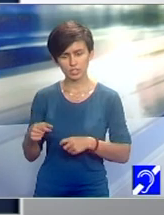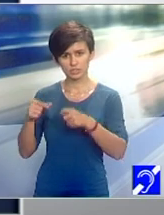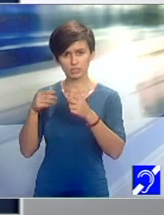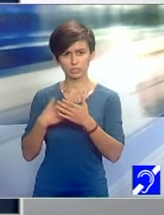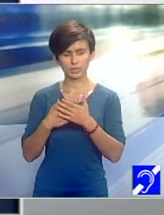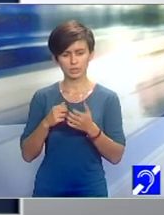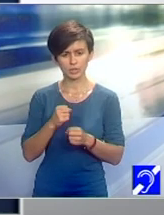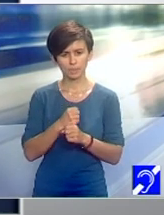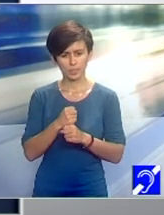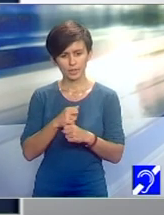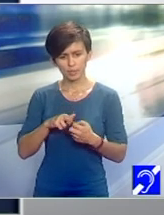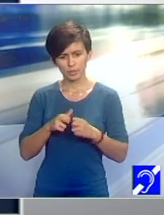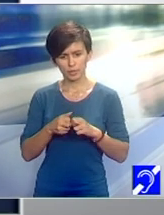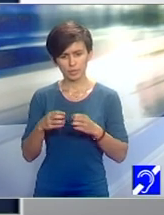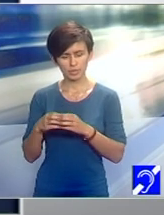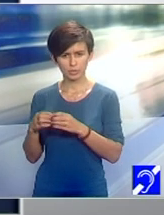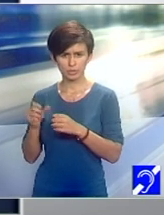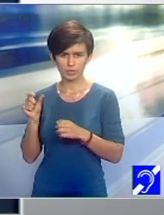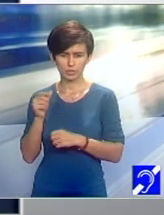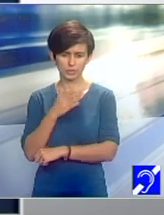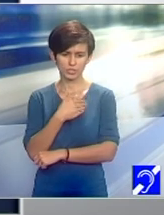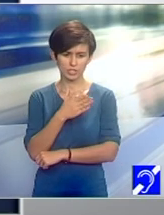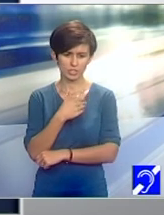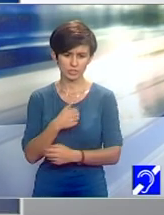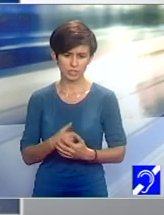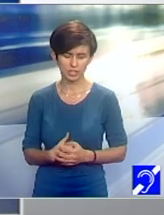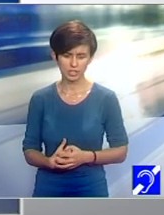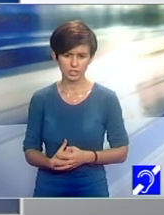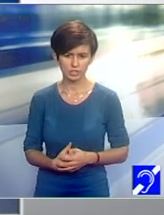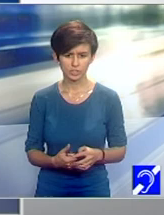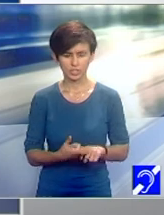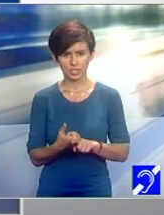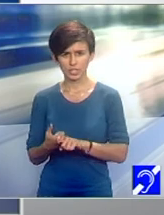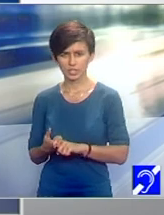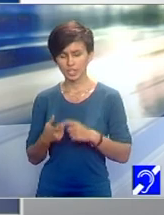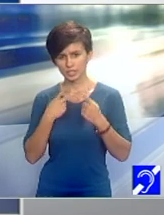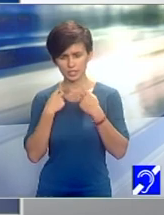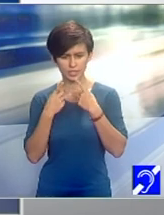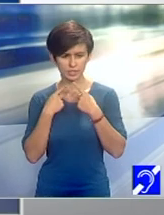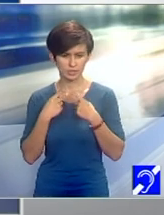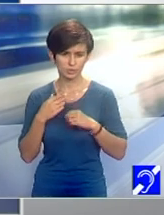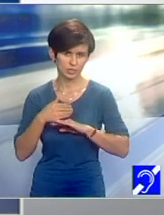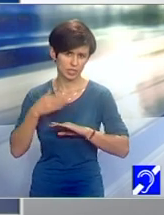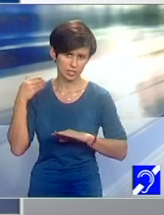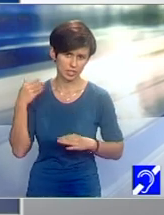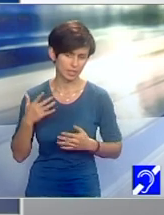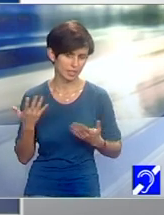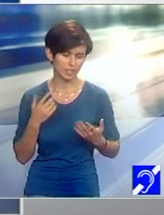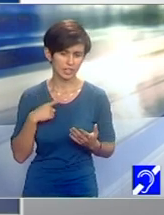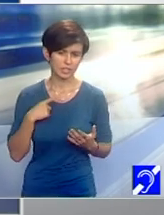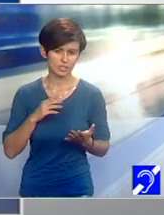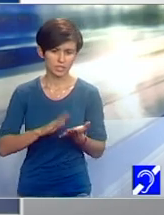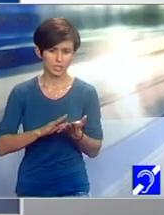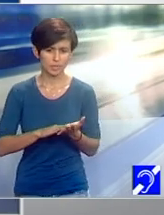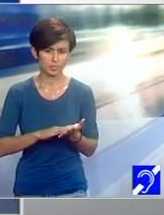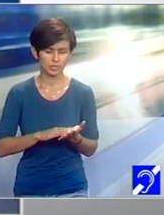Problemelor Minorităților Naționale. Bună ziua. Și ca să revenim la discuția cu domnul Sarău, care sunt motivele,